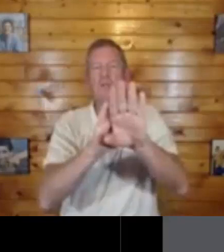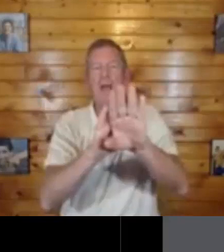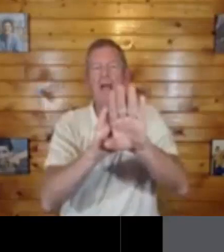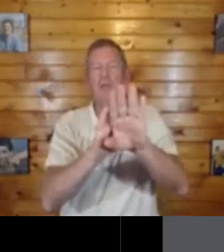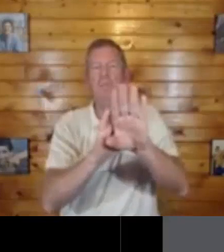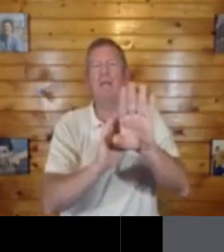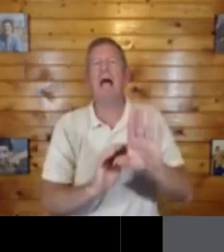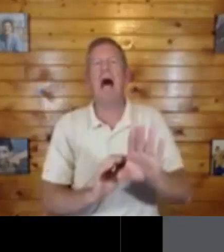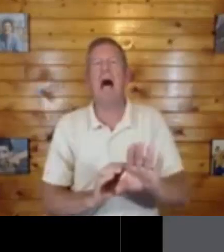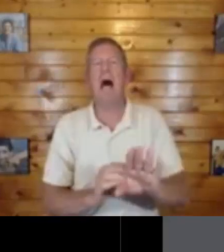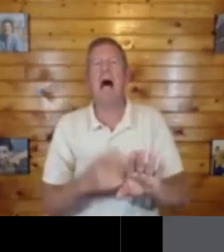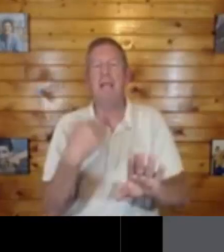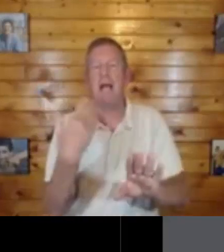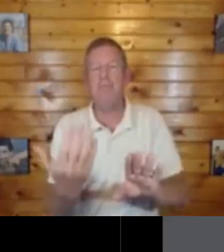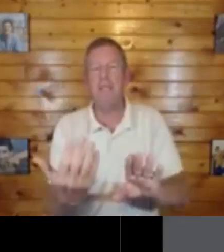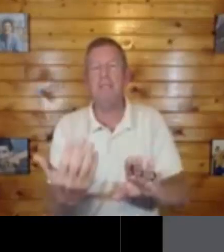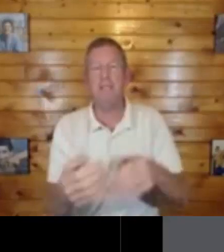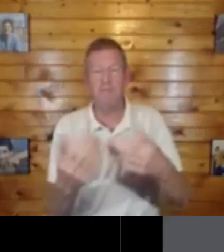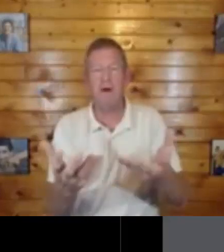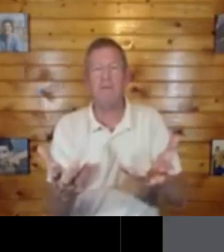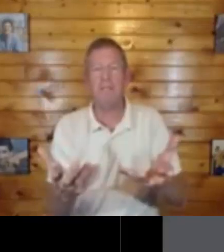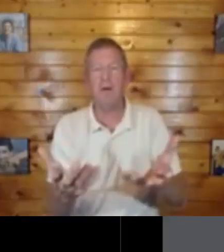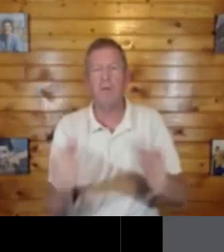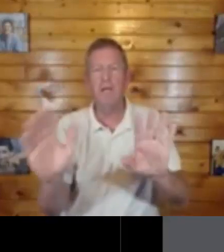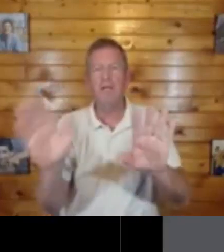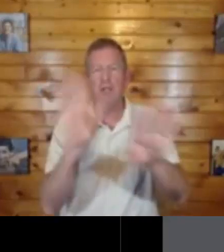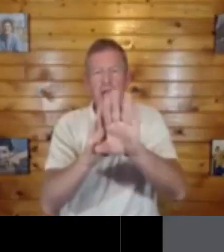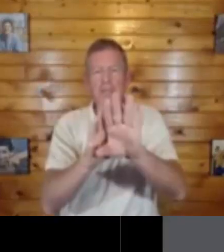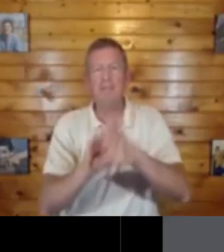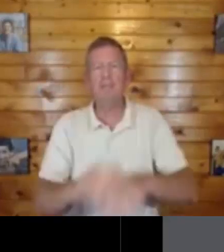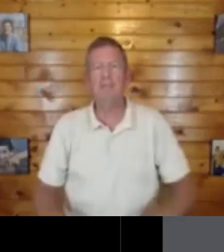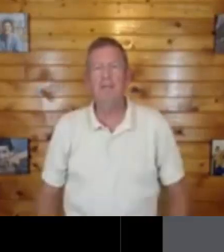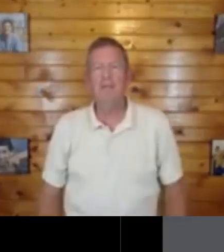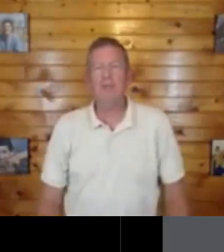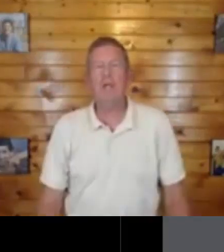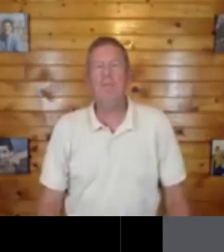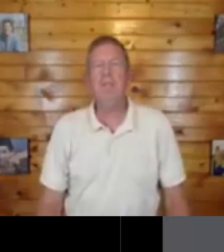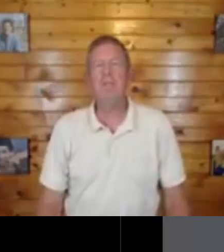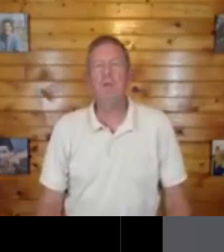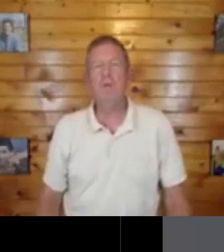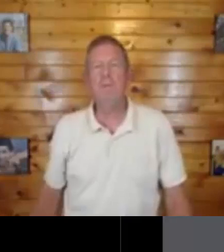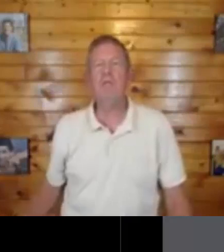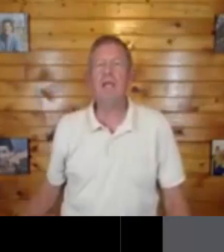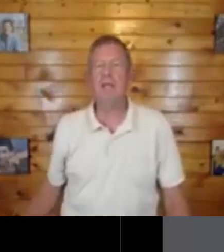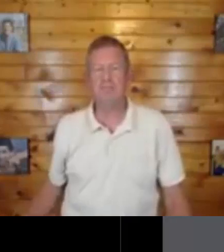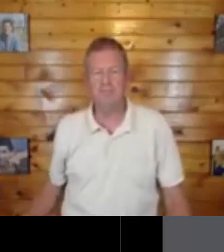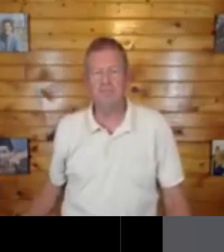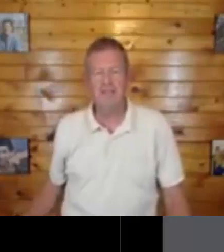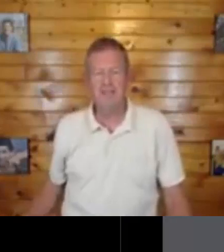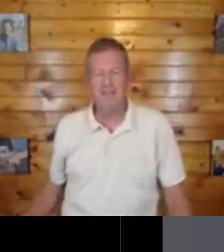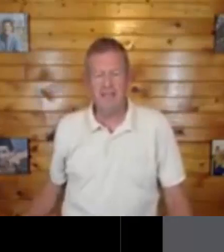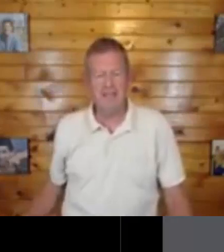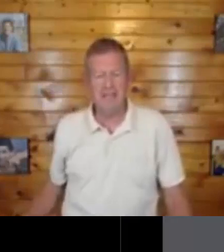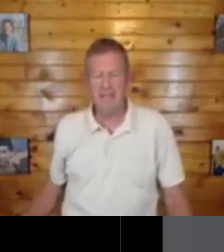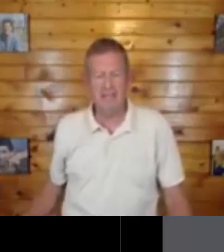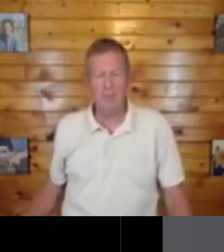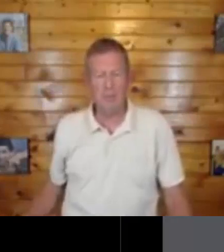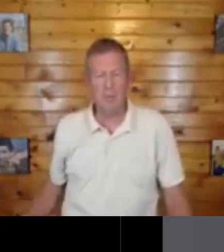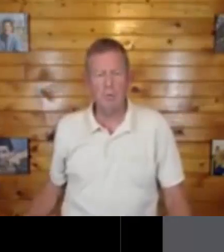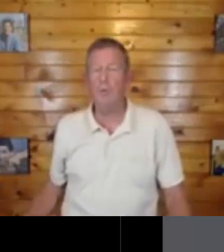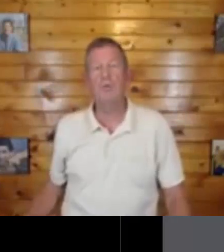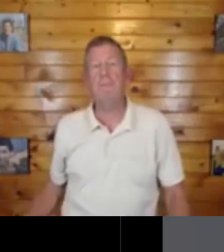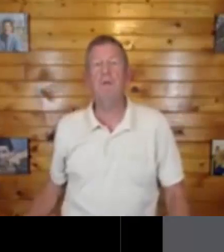form a contraction because a and habite is a vowel sound. J'habite dans le Michigan.